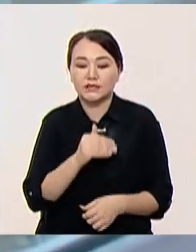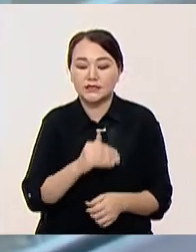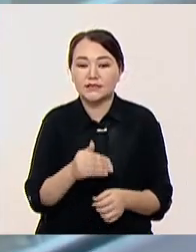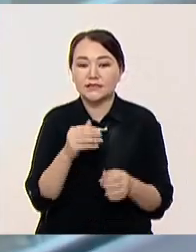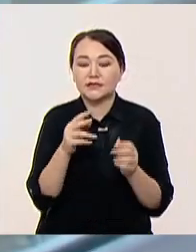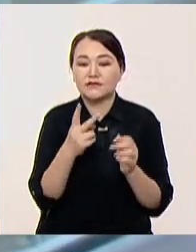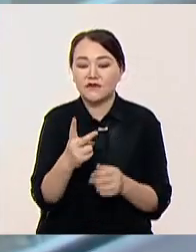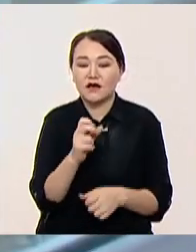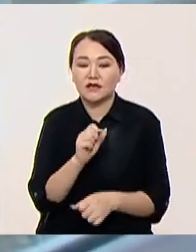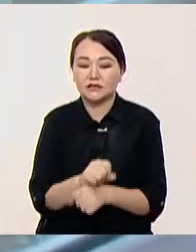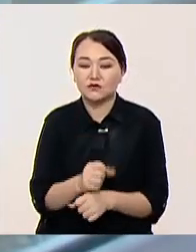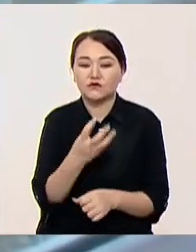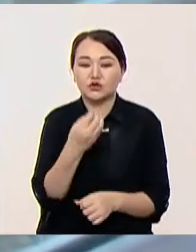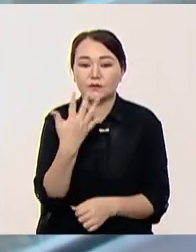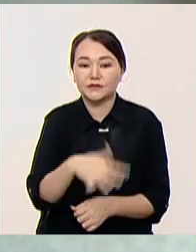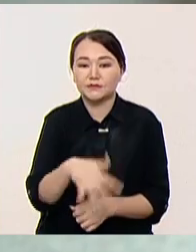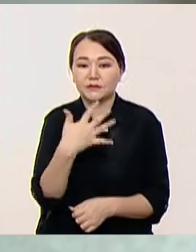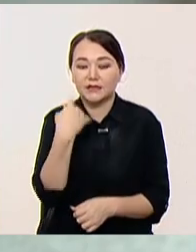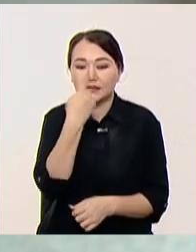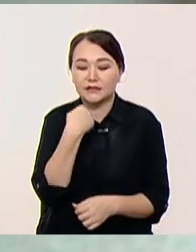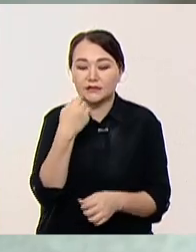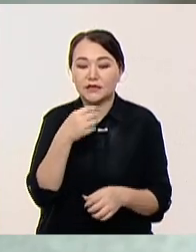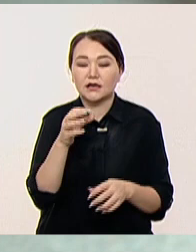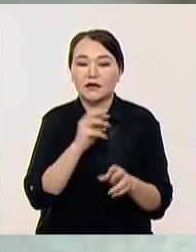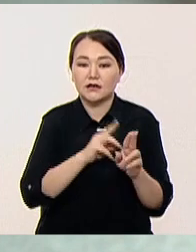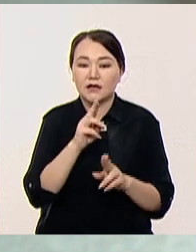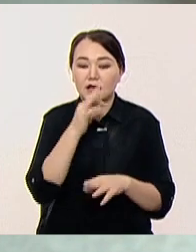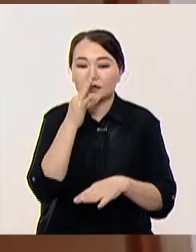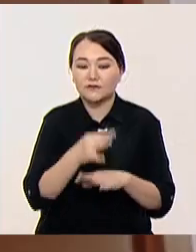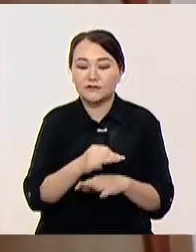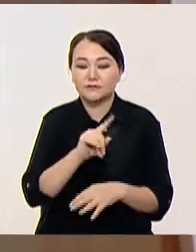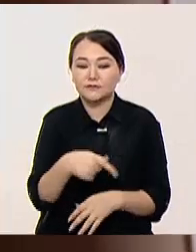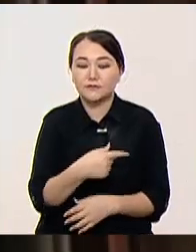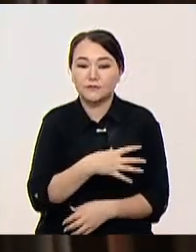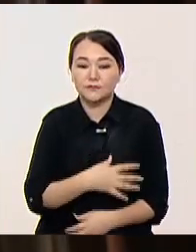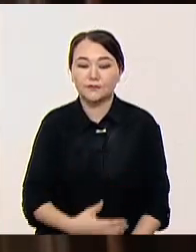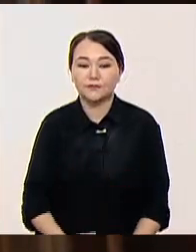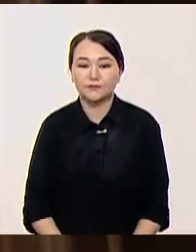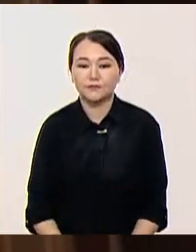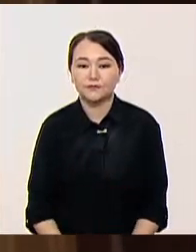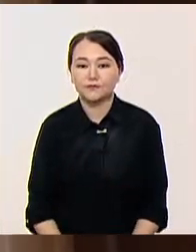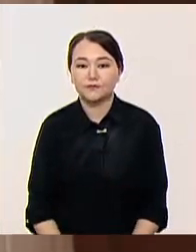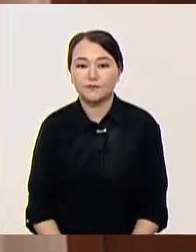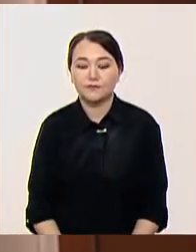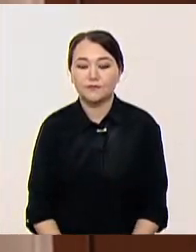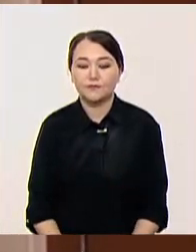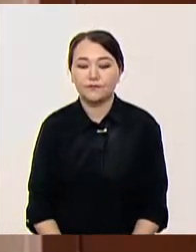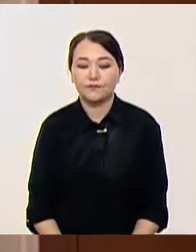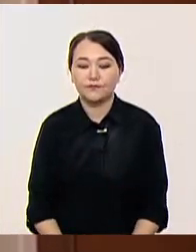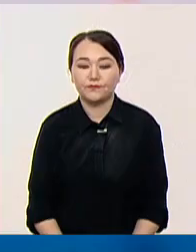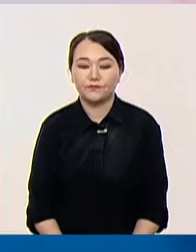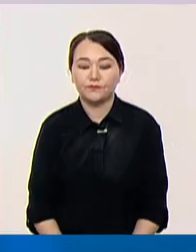2 приостановлены, и еще 55 лиц привлечены к дисциплинарной ответственности. Еламан Раймбеков, Думан Сулейменов, Информбюро.